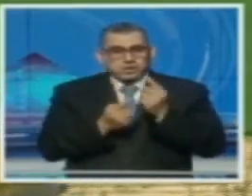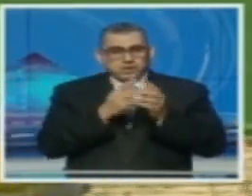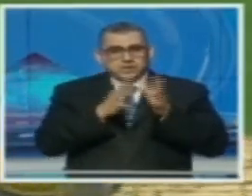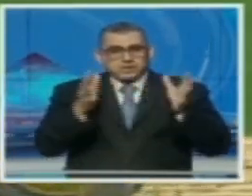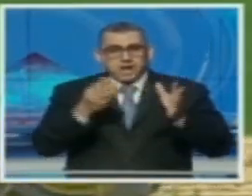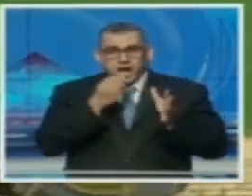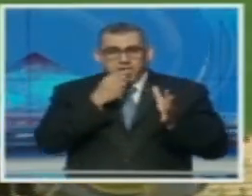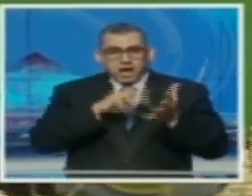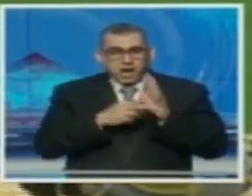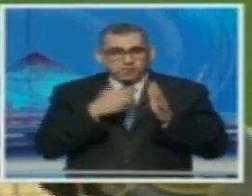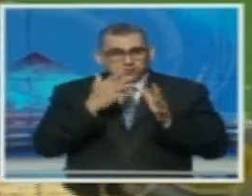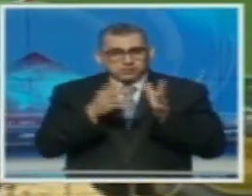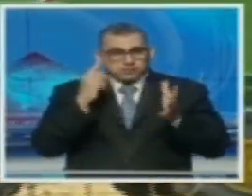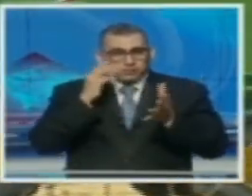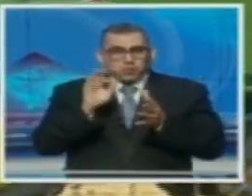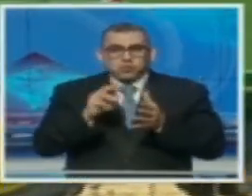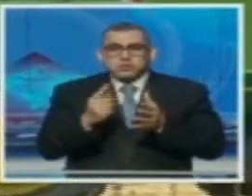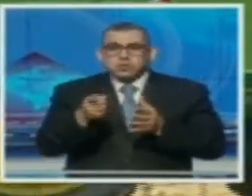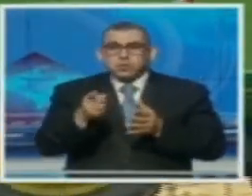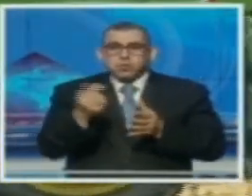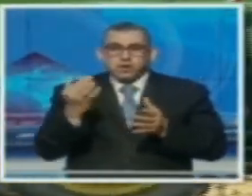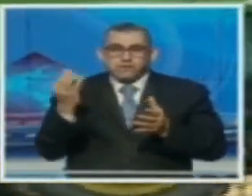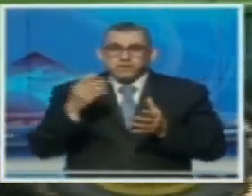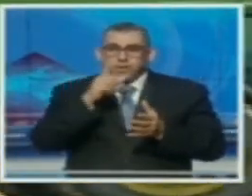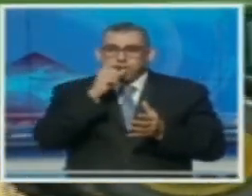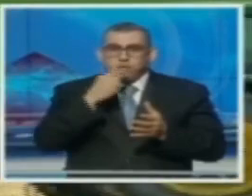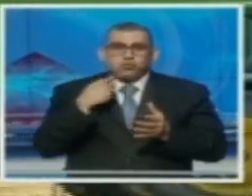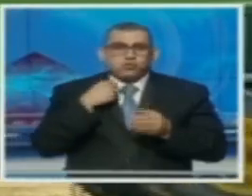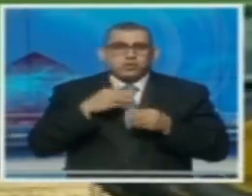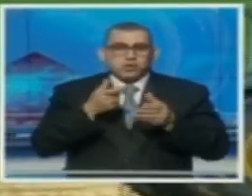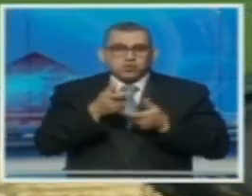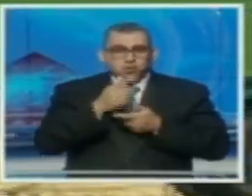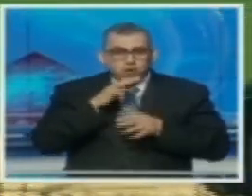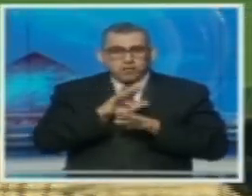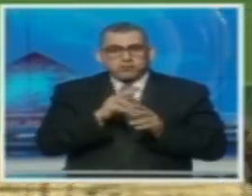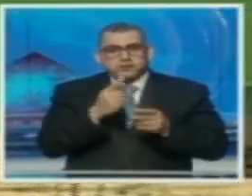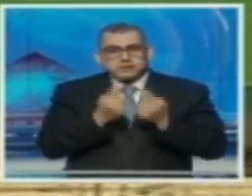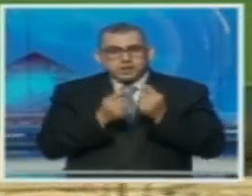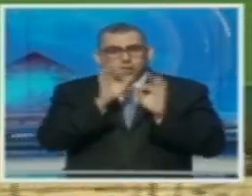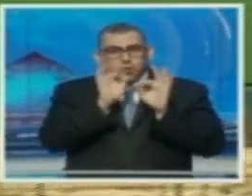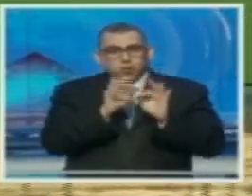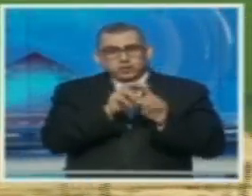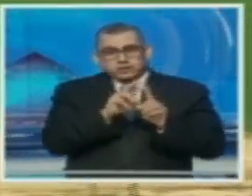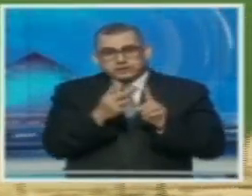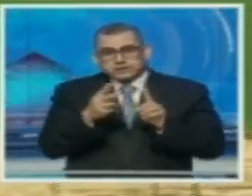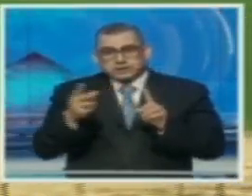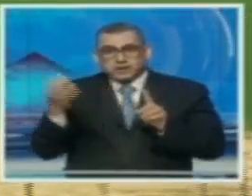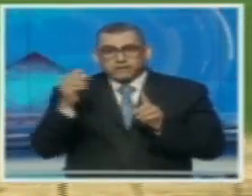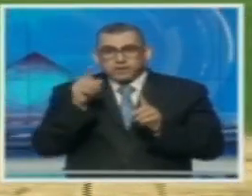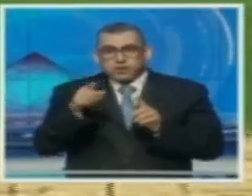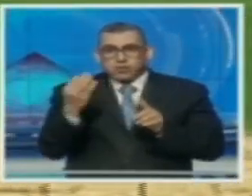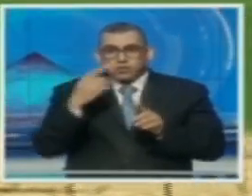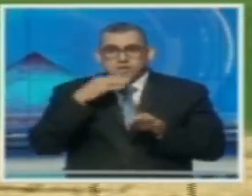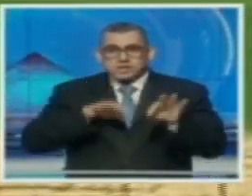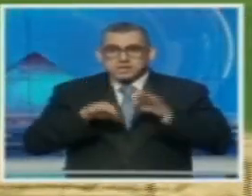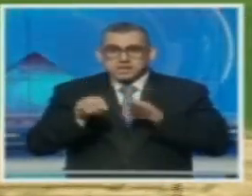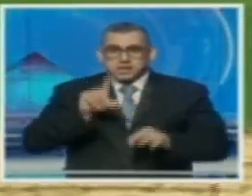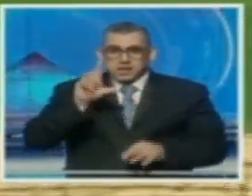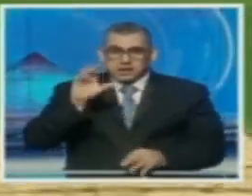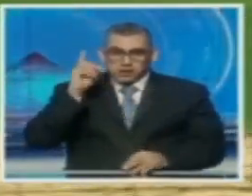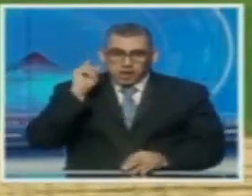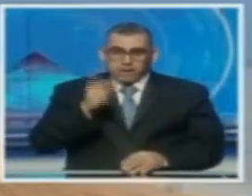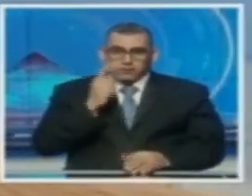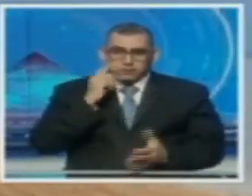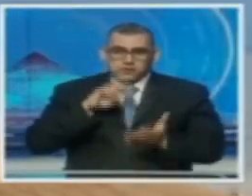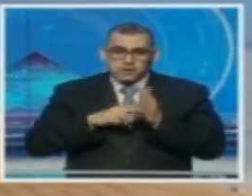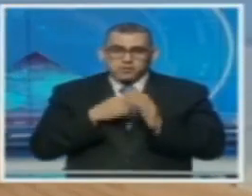الغذائي وتقليل حجم الفائق من المياه احد اهم المحاور الاستراتيجية التي سعت اليها القيادة السياسية للاستفادة